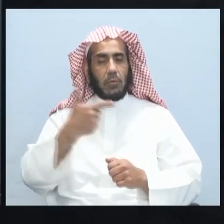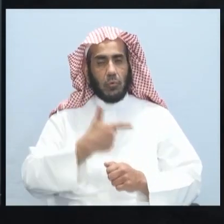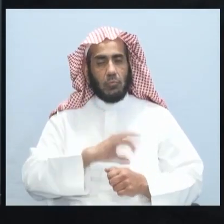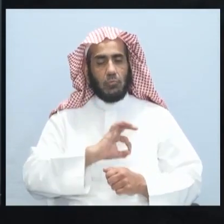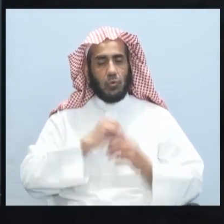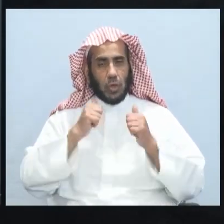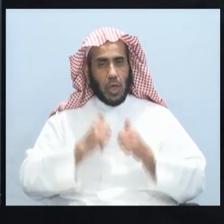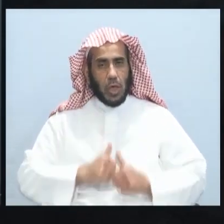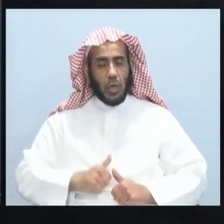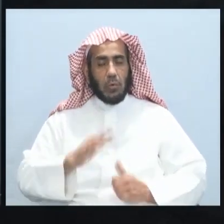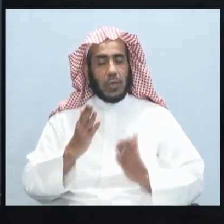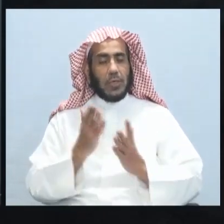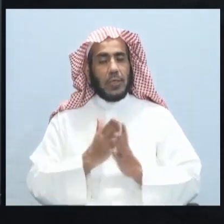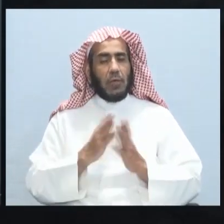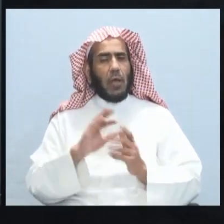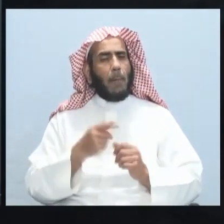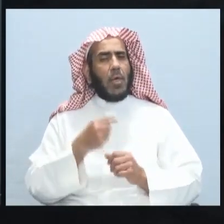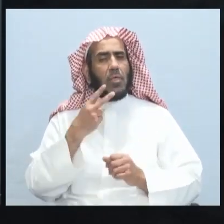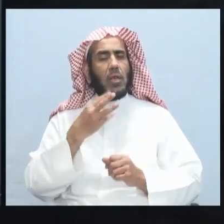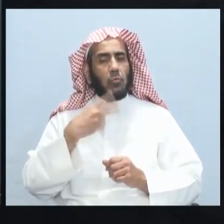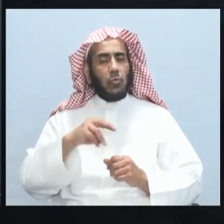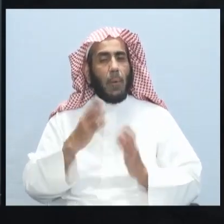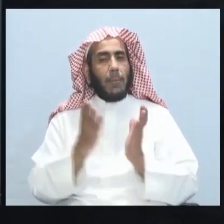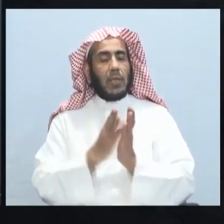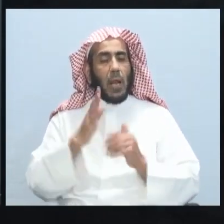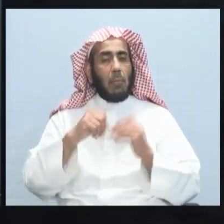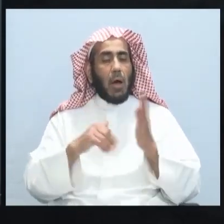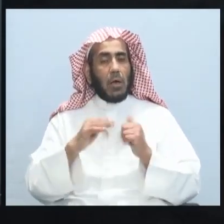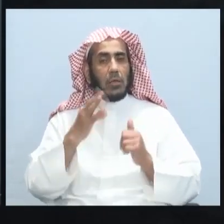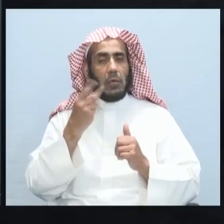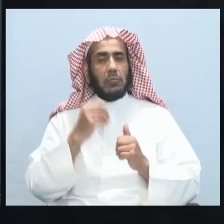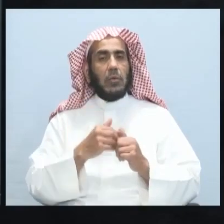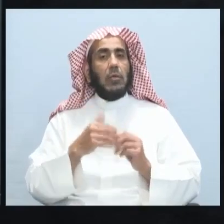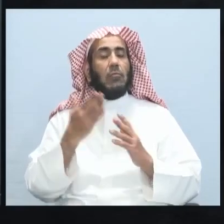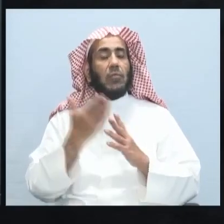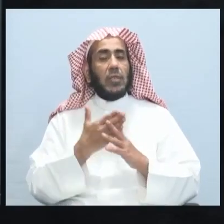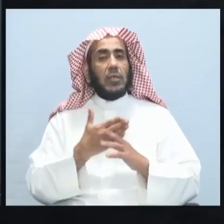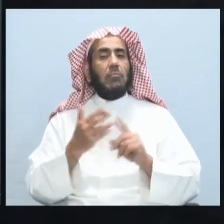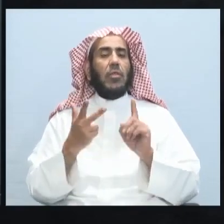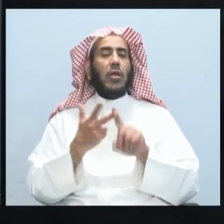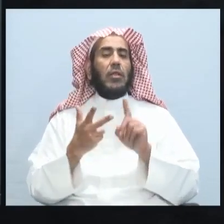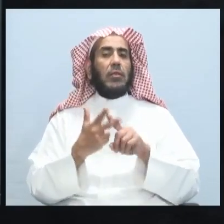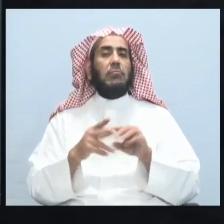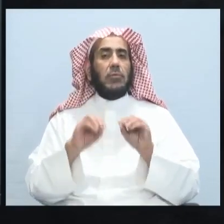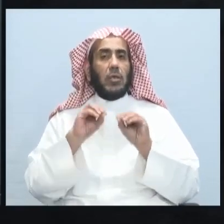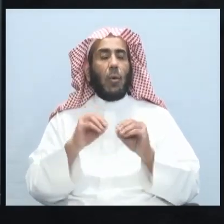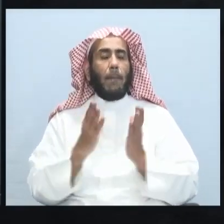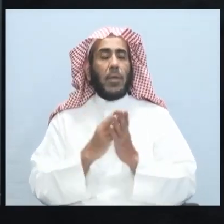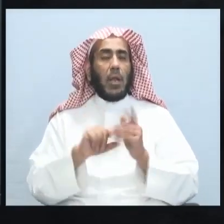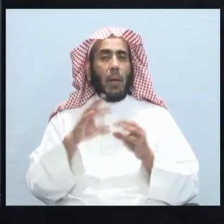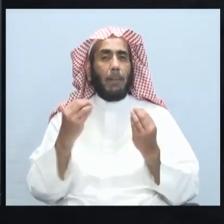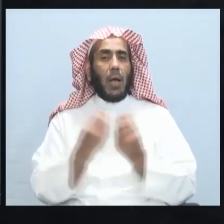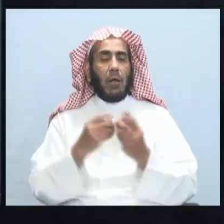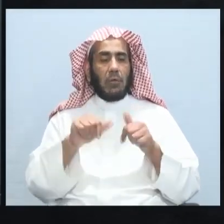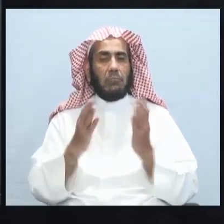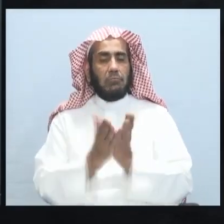اعزائي طلاب الصف الثاني متوسط في ماده المهارات الرقميه فصل الدراسي الثالث سنقوم باذن الله معا في